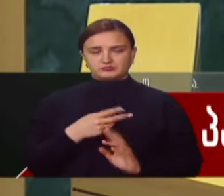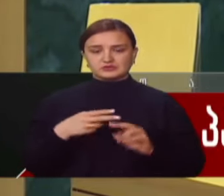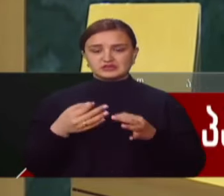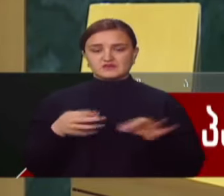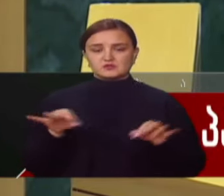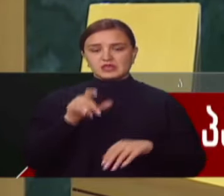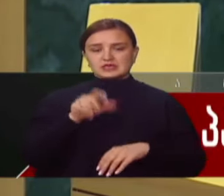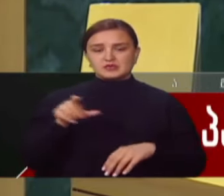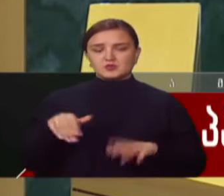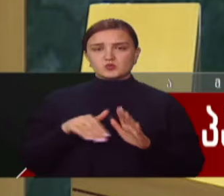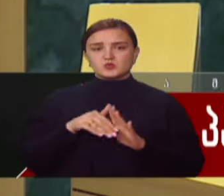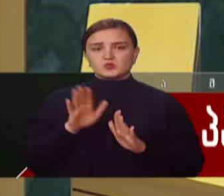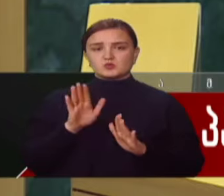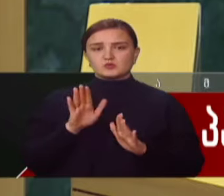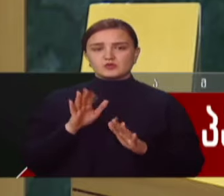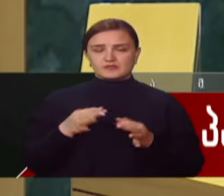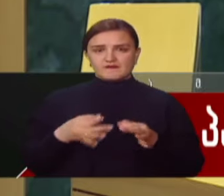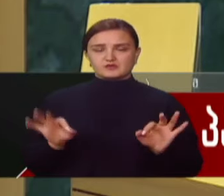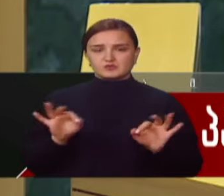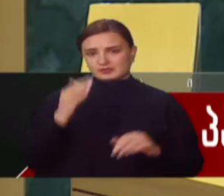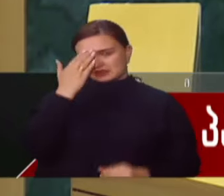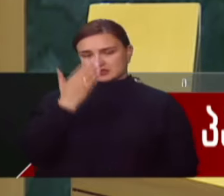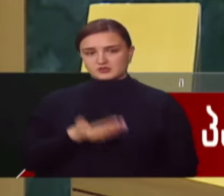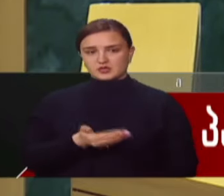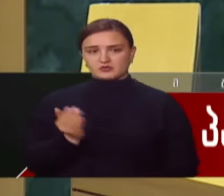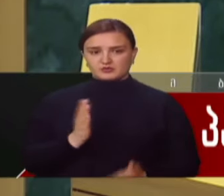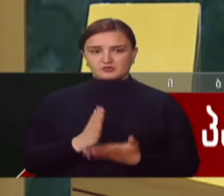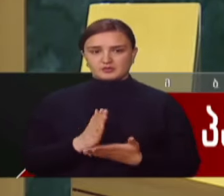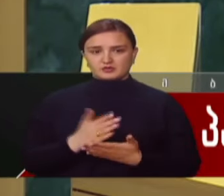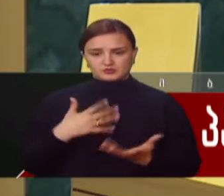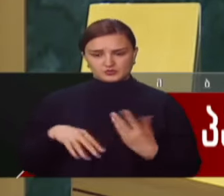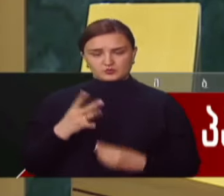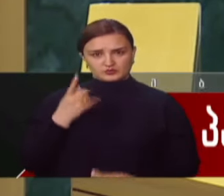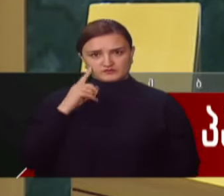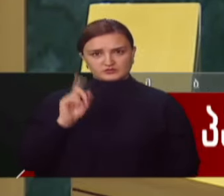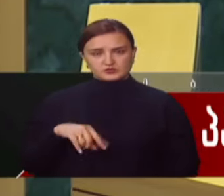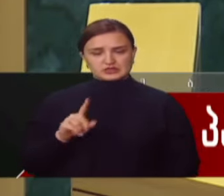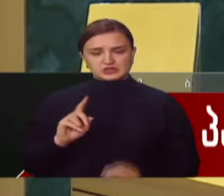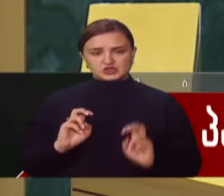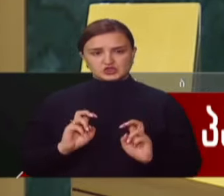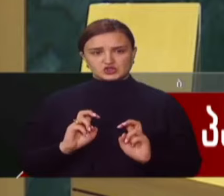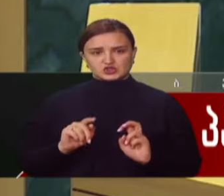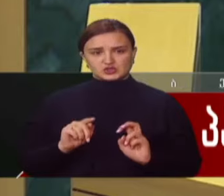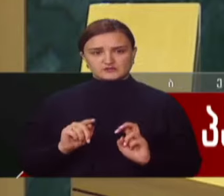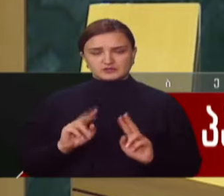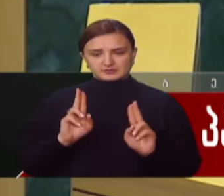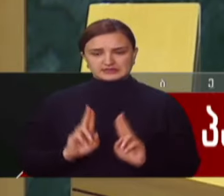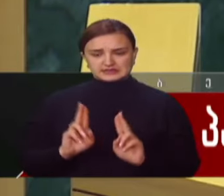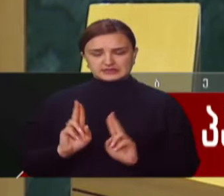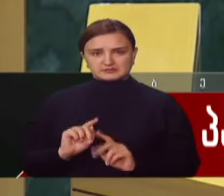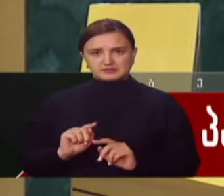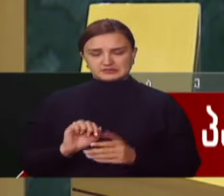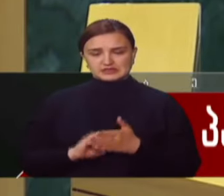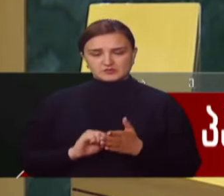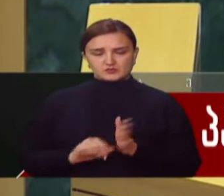adamianebis, upro, asa tocat, upro tavisupali sa zugadoeba, cuen unda vicodet, ras, nișnaus, is principebi, romelit